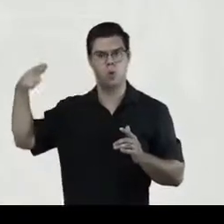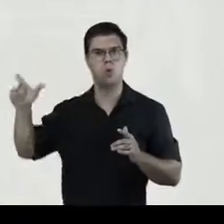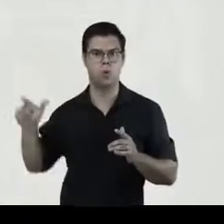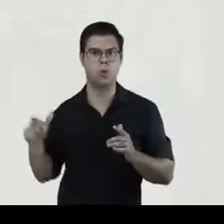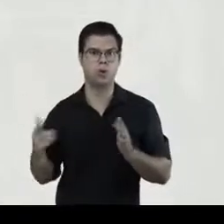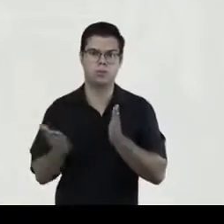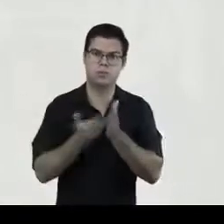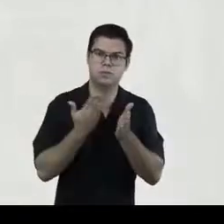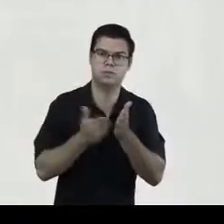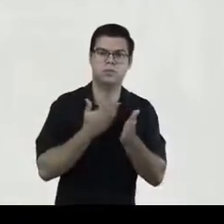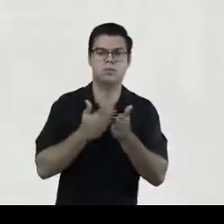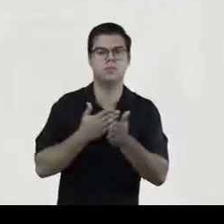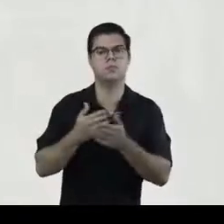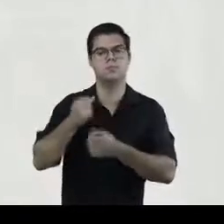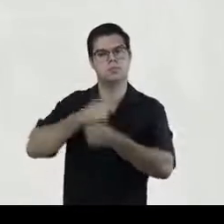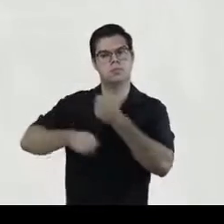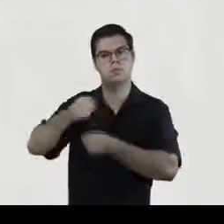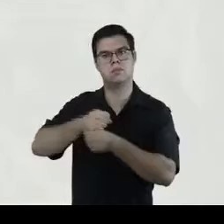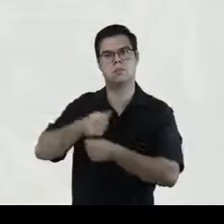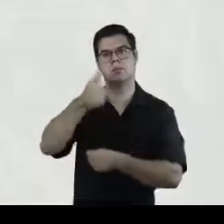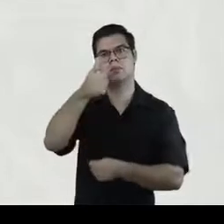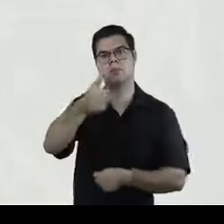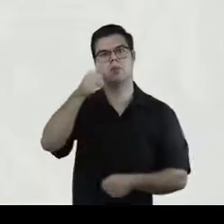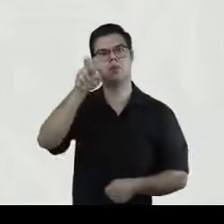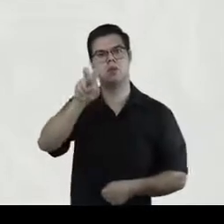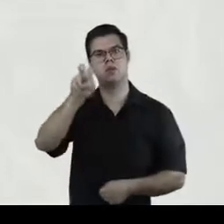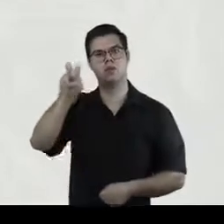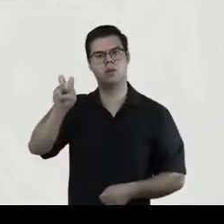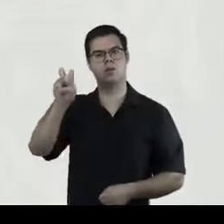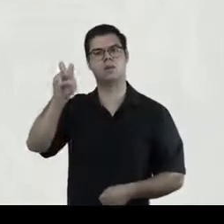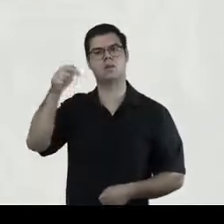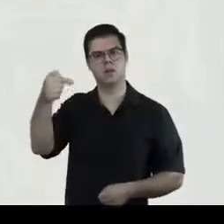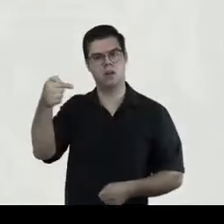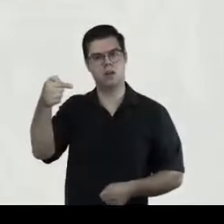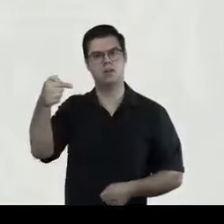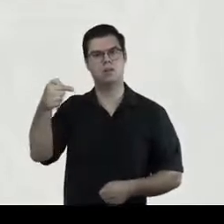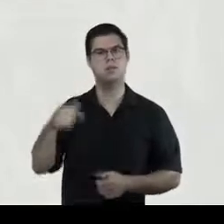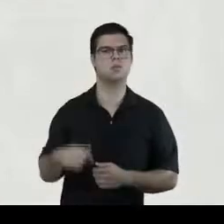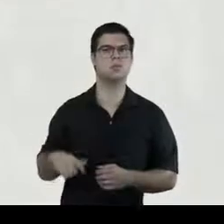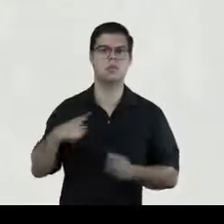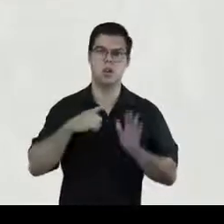Suivante. Mais ce filigrane n'est pas